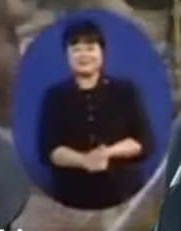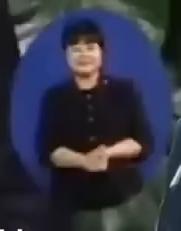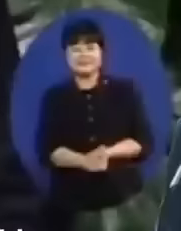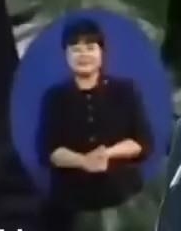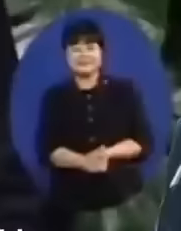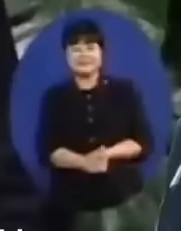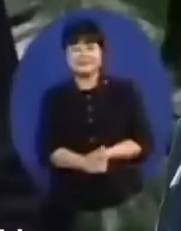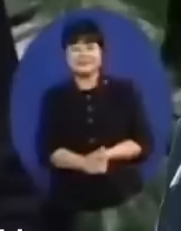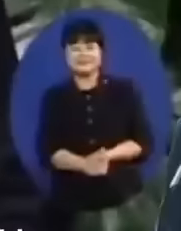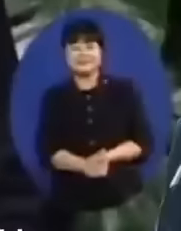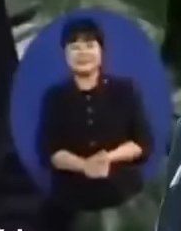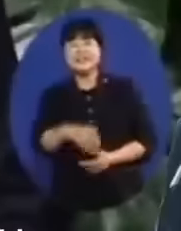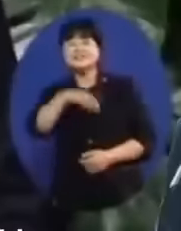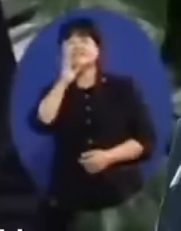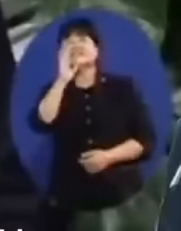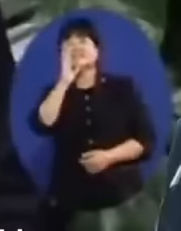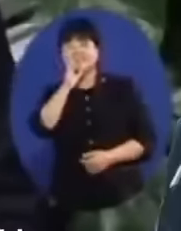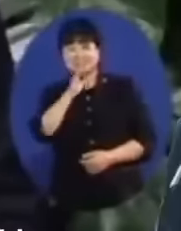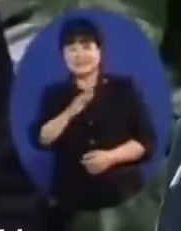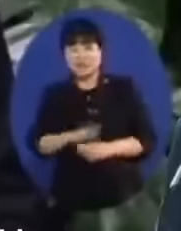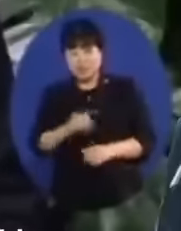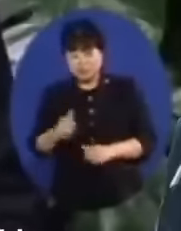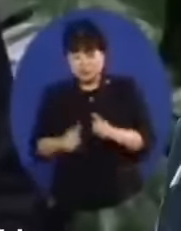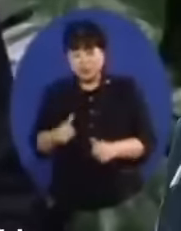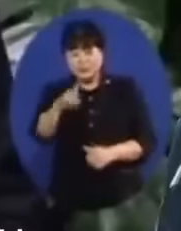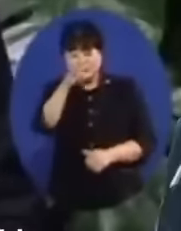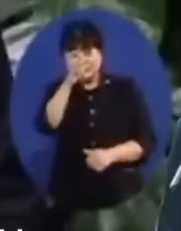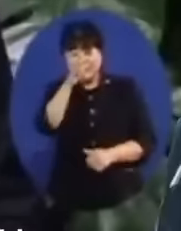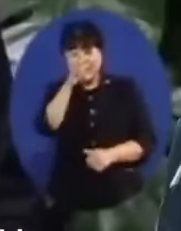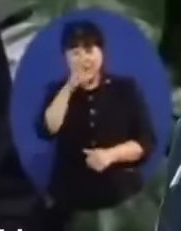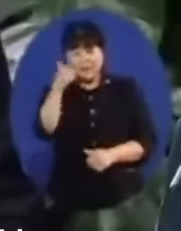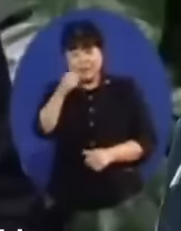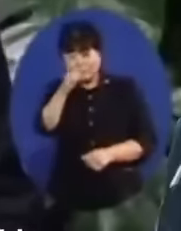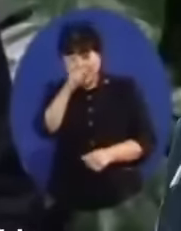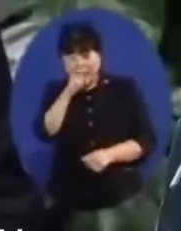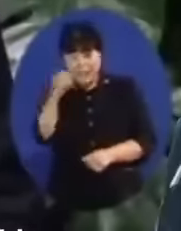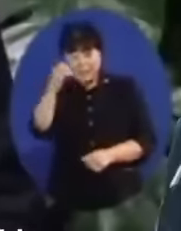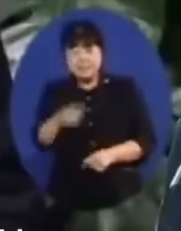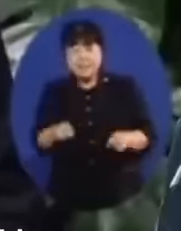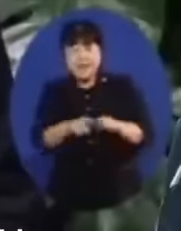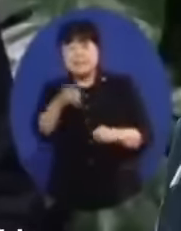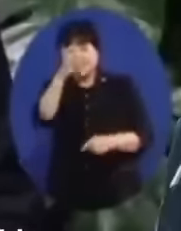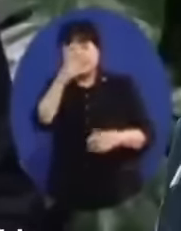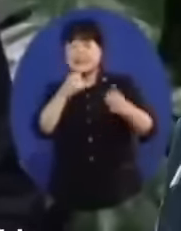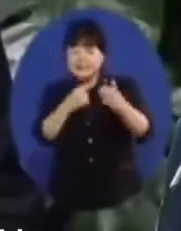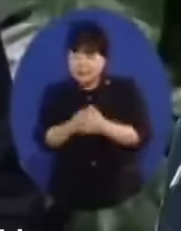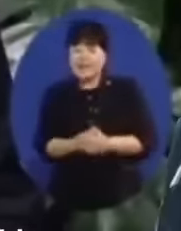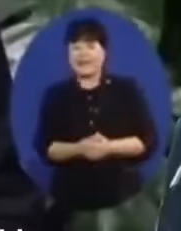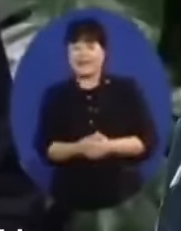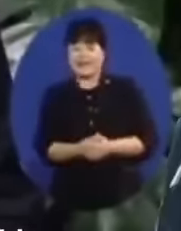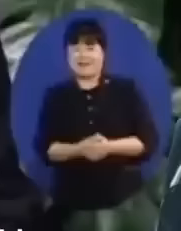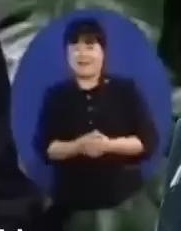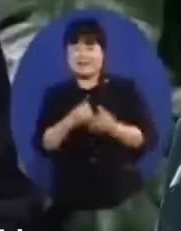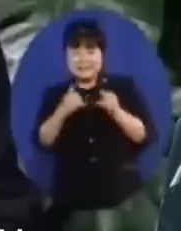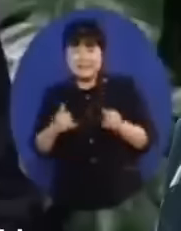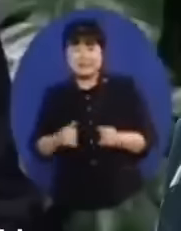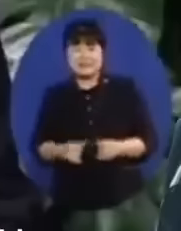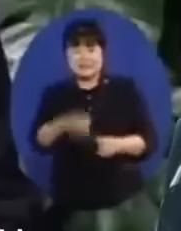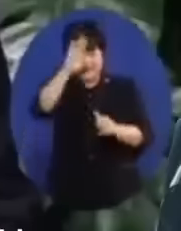이 다 늙어 빠진 영감 손주들도 안 오라 그러는데 누가 오라 그러겠어요? 그러나 성령이 계시면